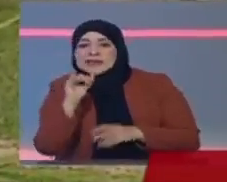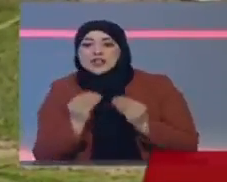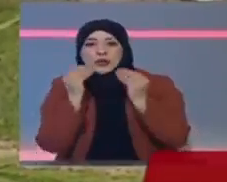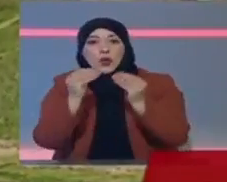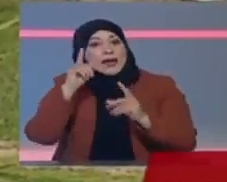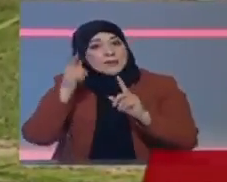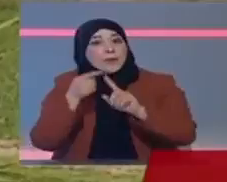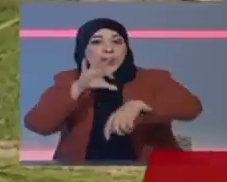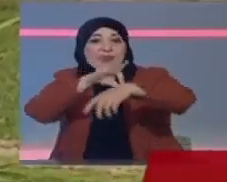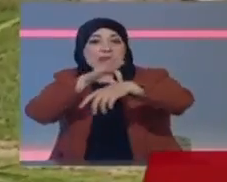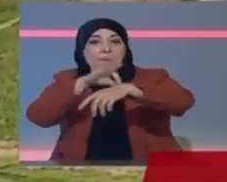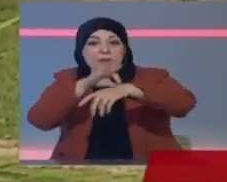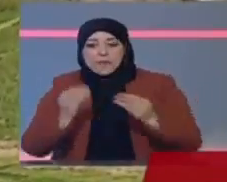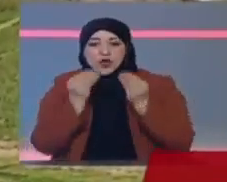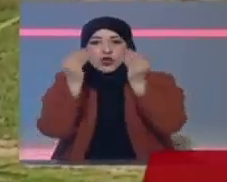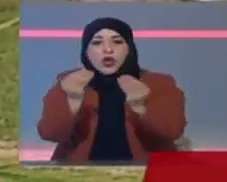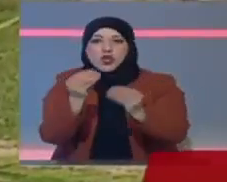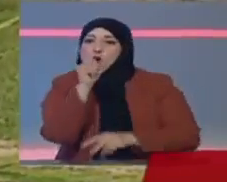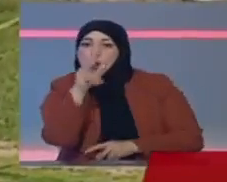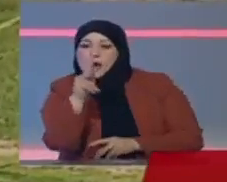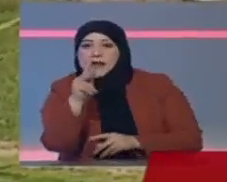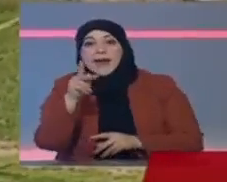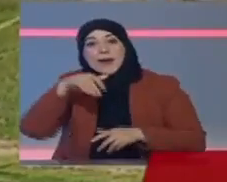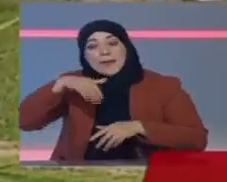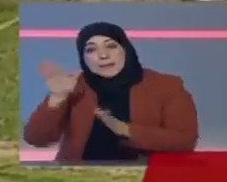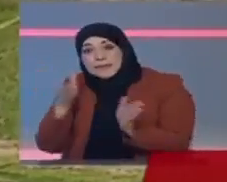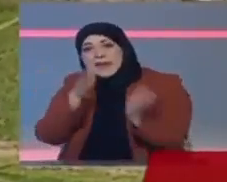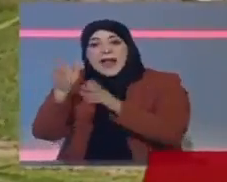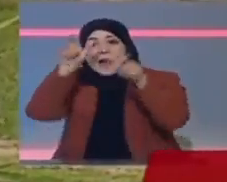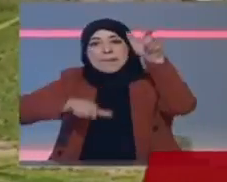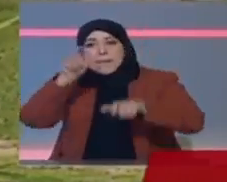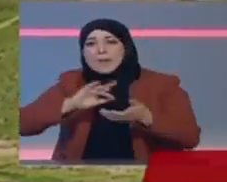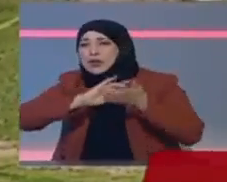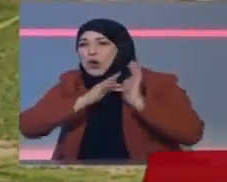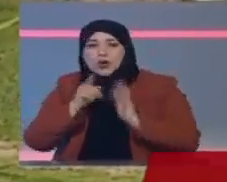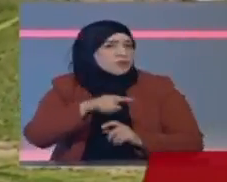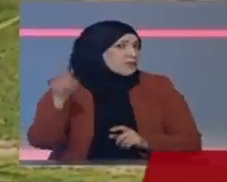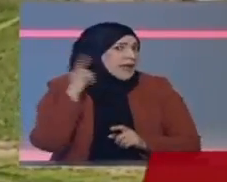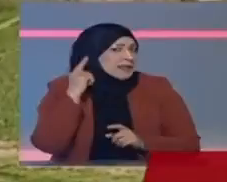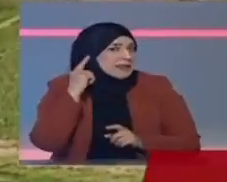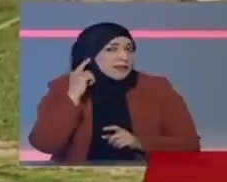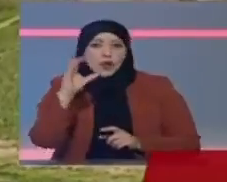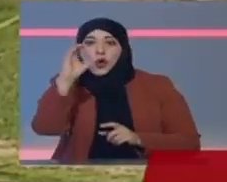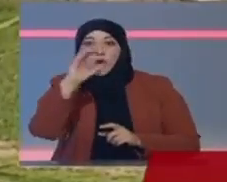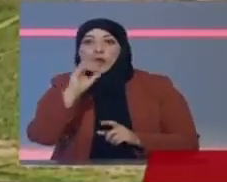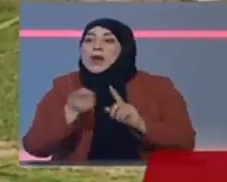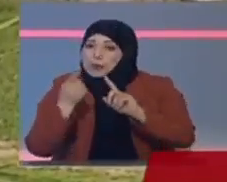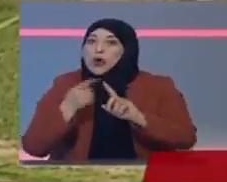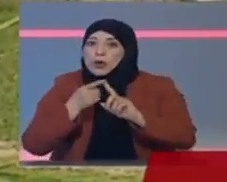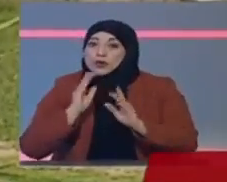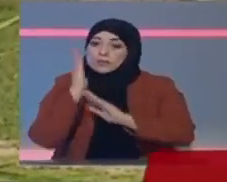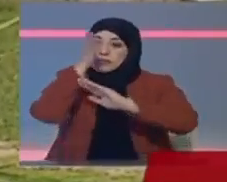تحت رعايه طبيه معناتها العبيد اللي الوقت اللي صارت الكلوروكين يمشي